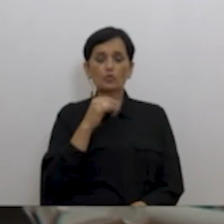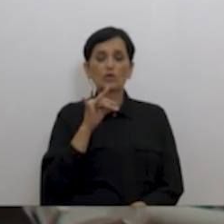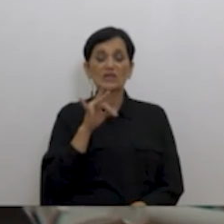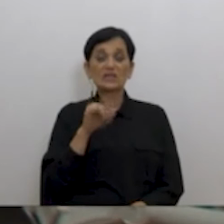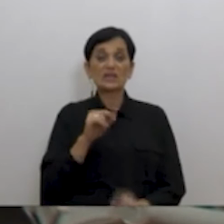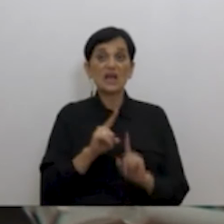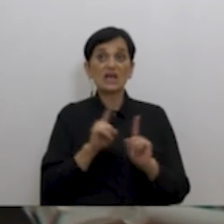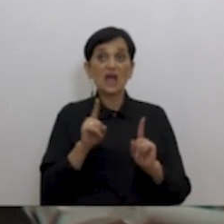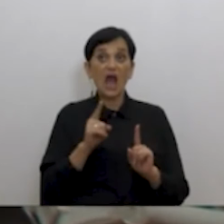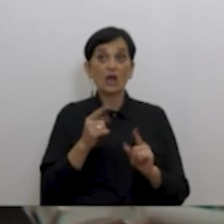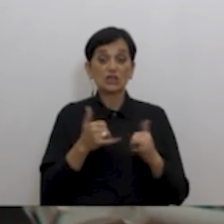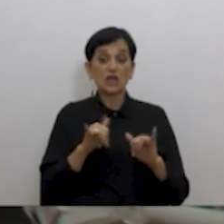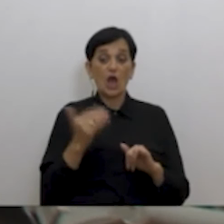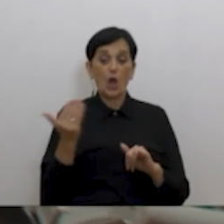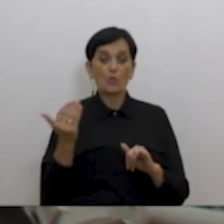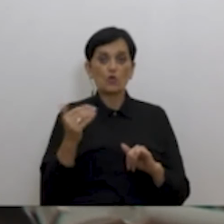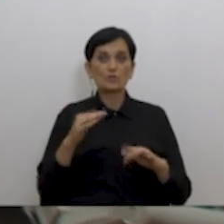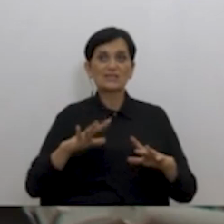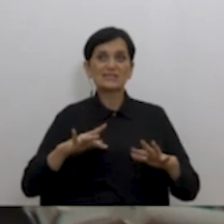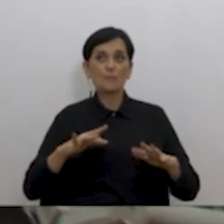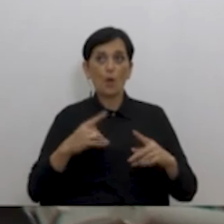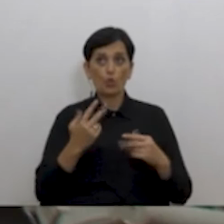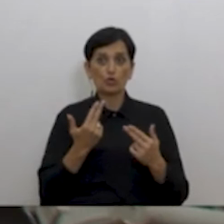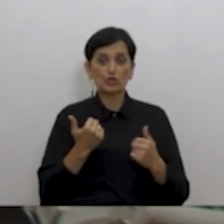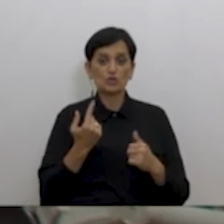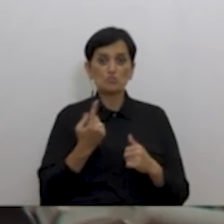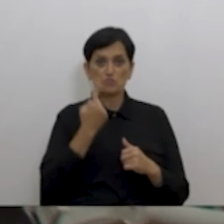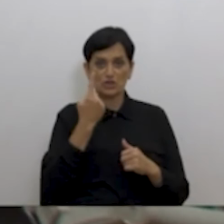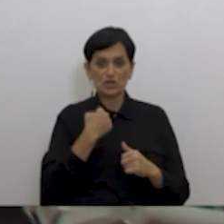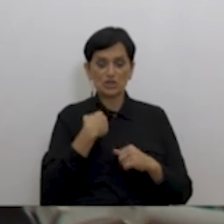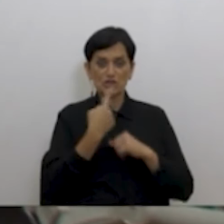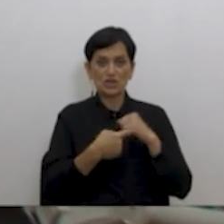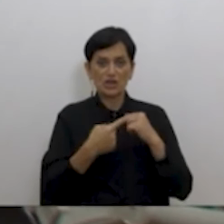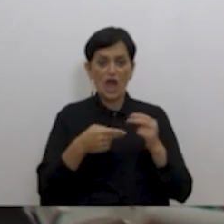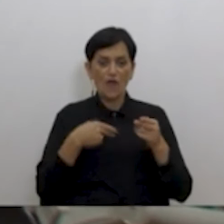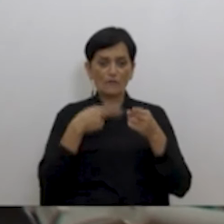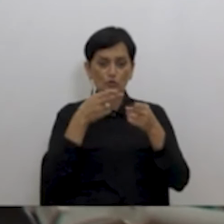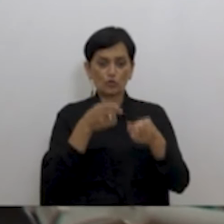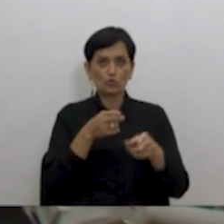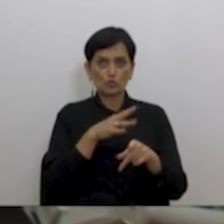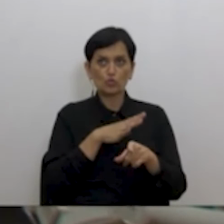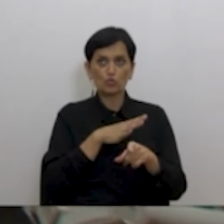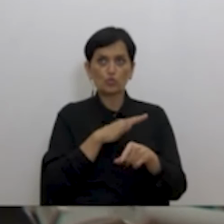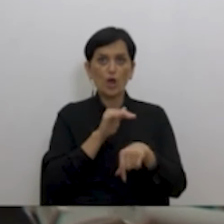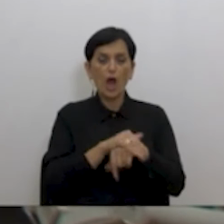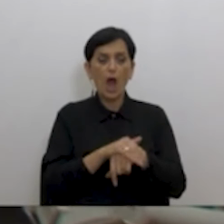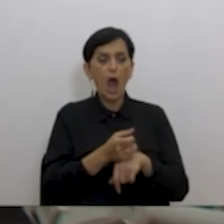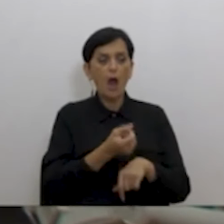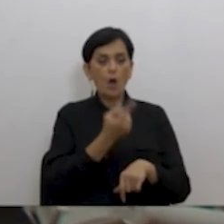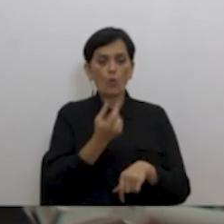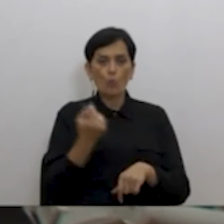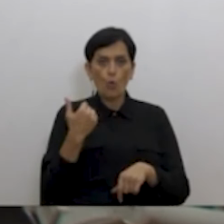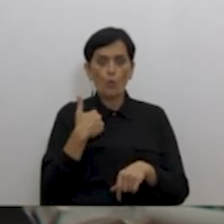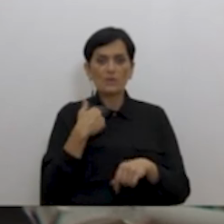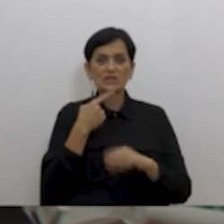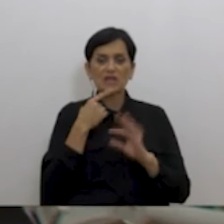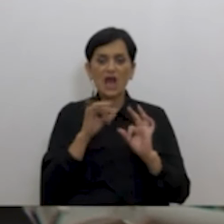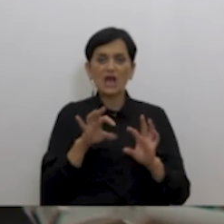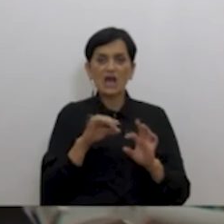განსაკუთრებით გამიკვირდა, როცა თქვით რომ სპეკულირებთ. დიახ, პირველად ვიყავ მე ხევსურეთში და აღმოვაჩინე რაღაცები და მინდა გაგიზიაროთ